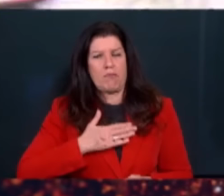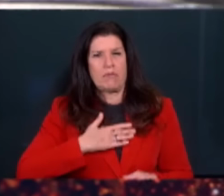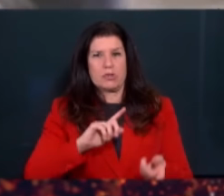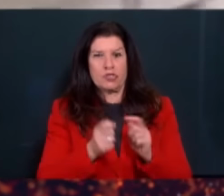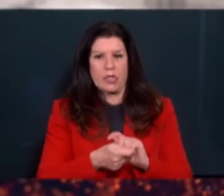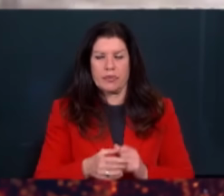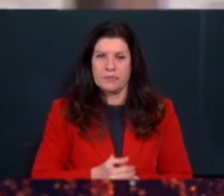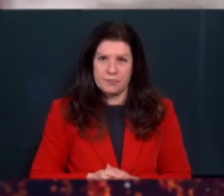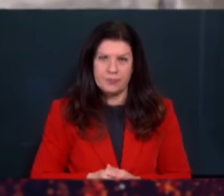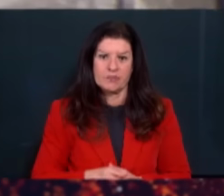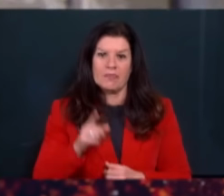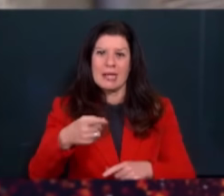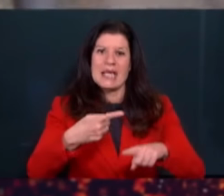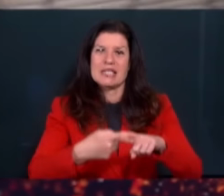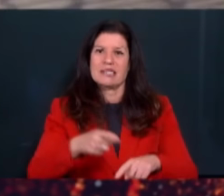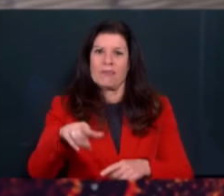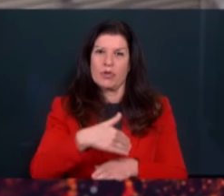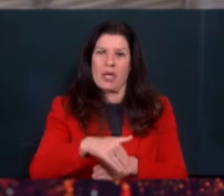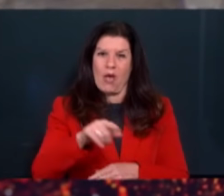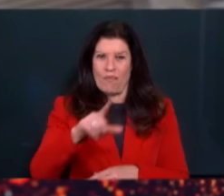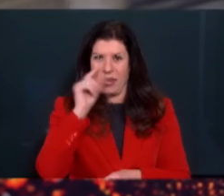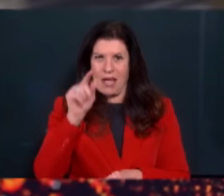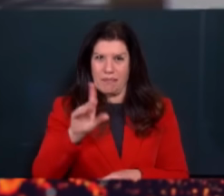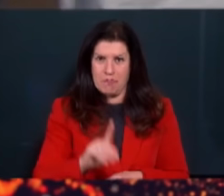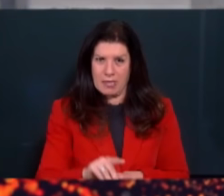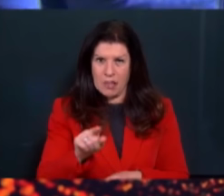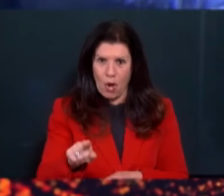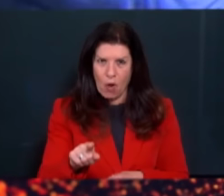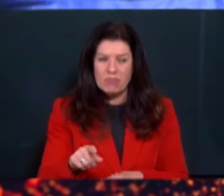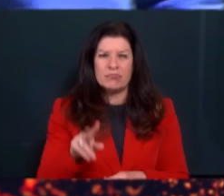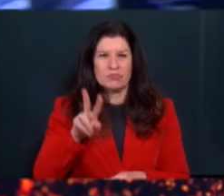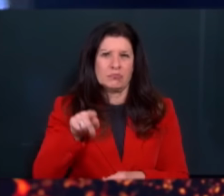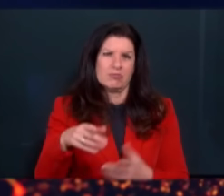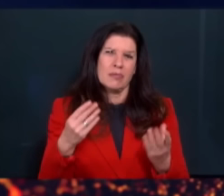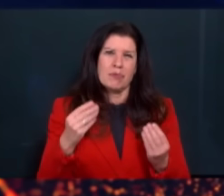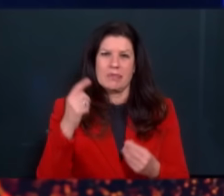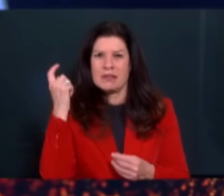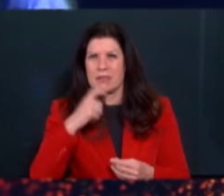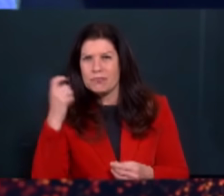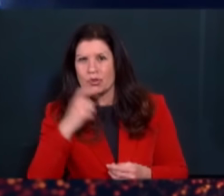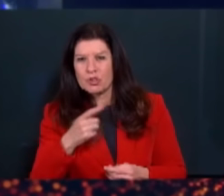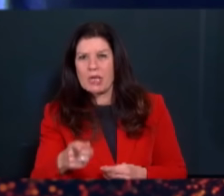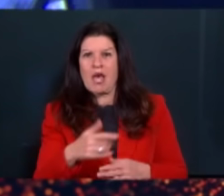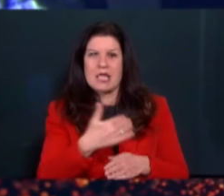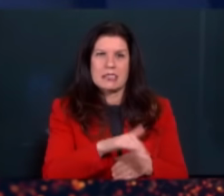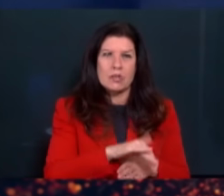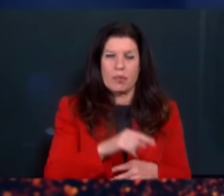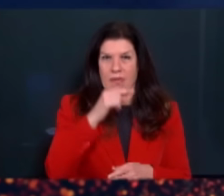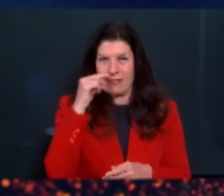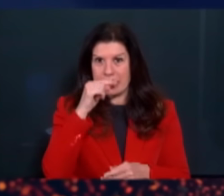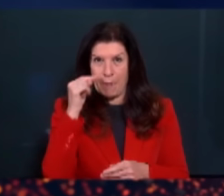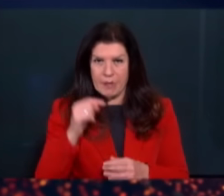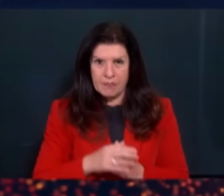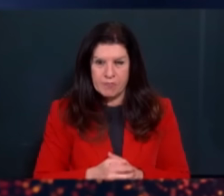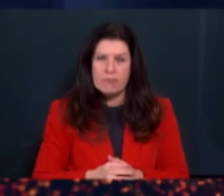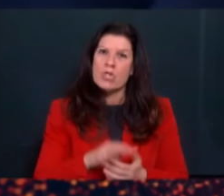פינת פין, הצטלבות רחובות תל אביבית שמזוהה מאוד עם פשיעה, זנות וסמים. דווקא בנקודה הזאת